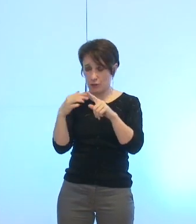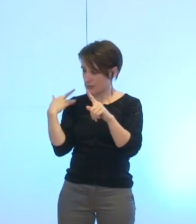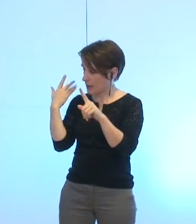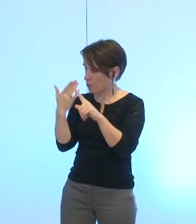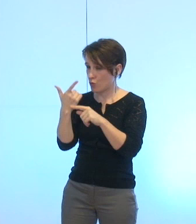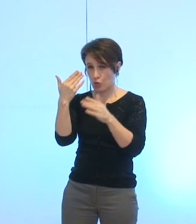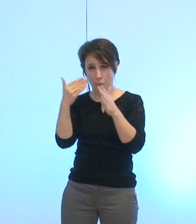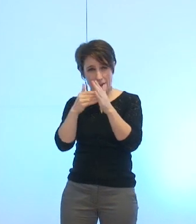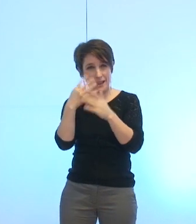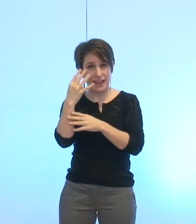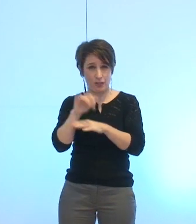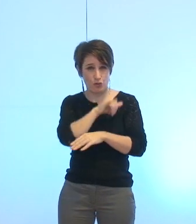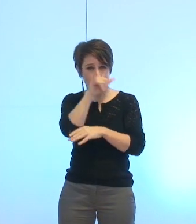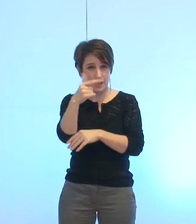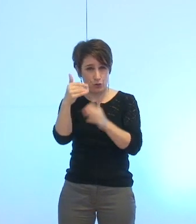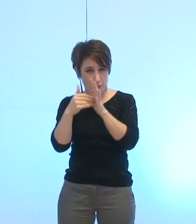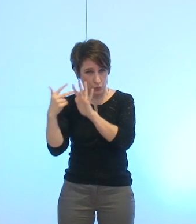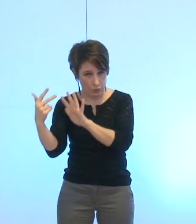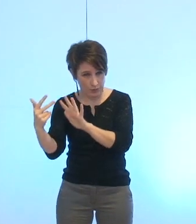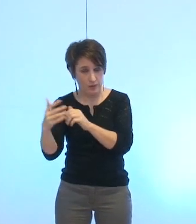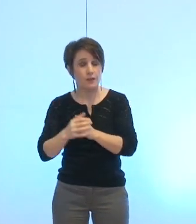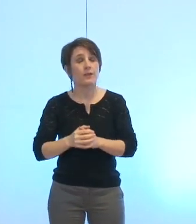2004-203 et nous aurons